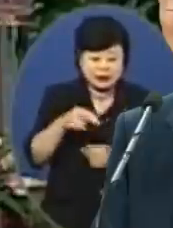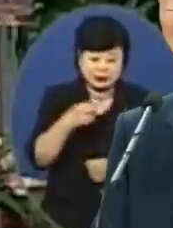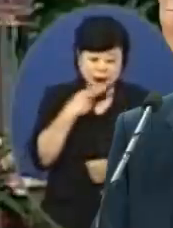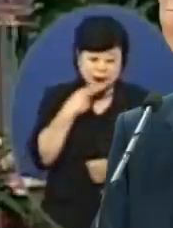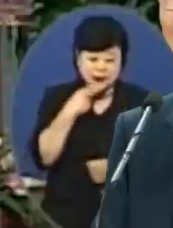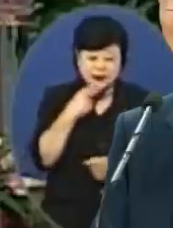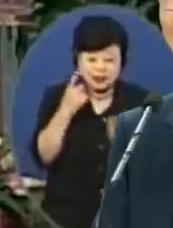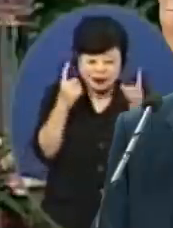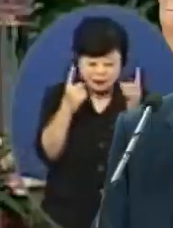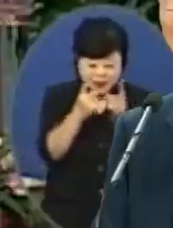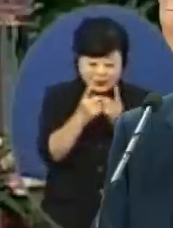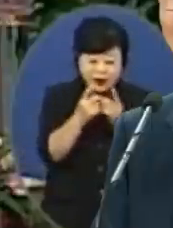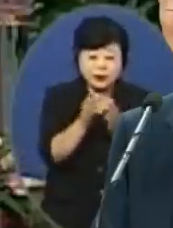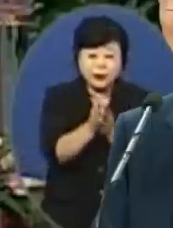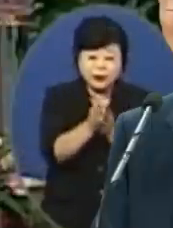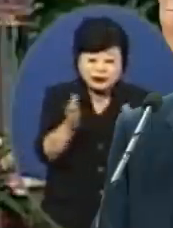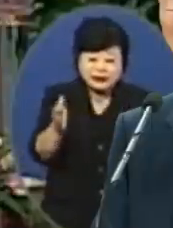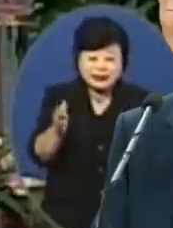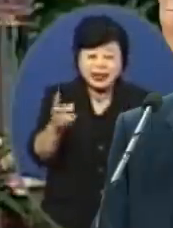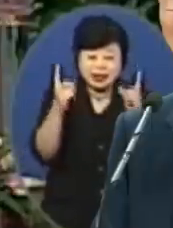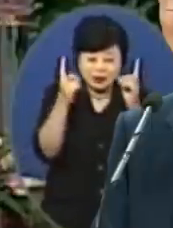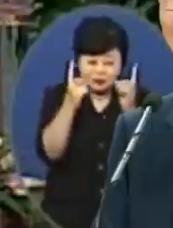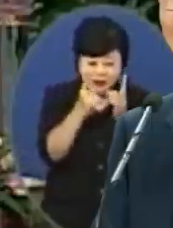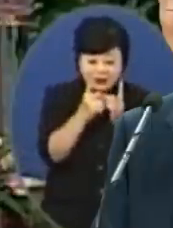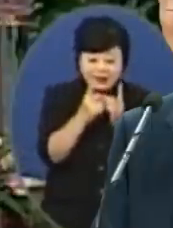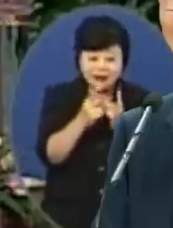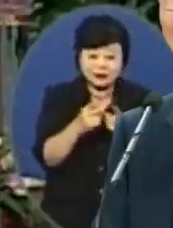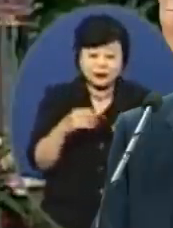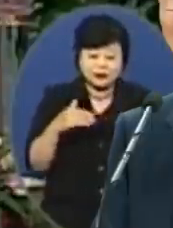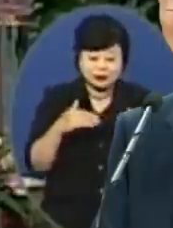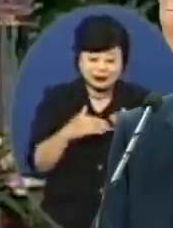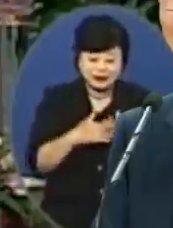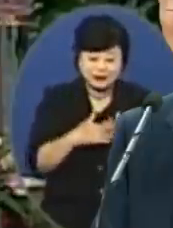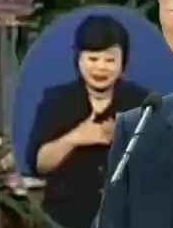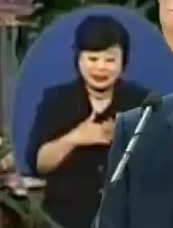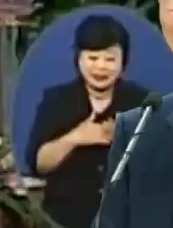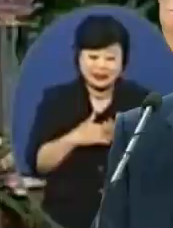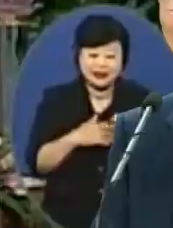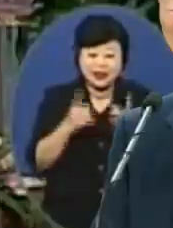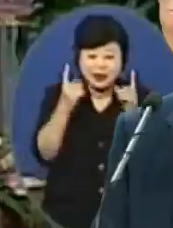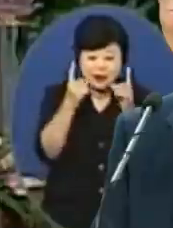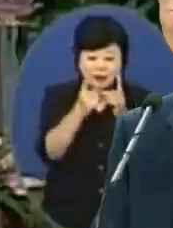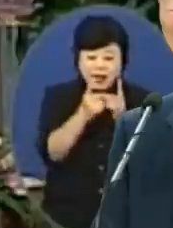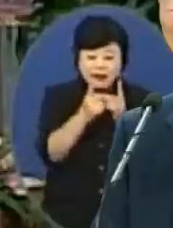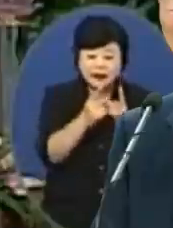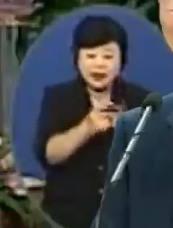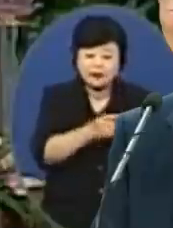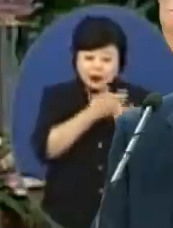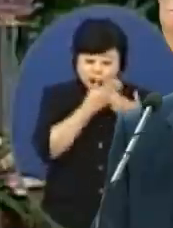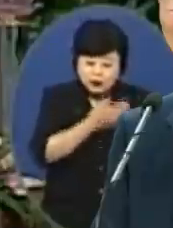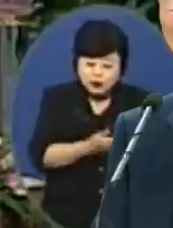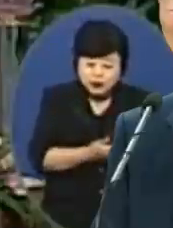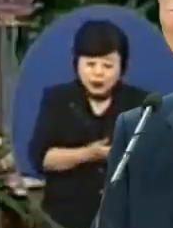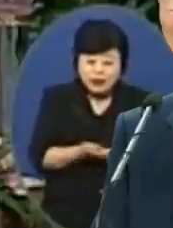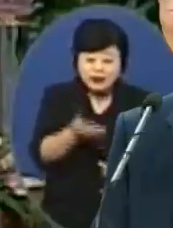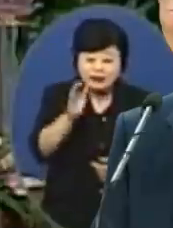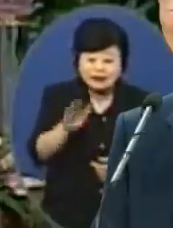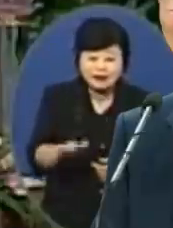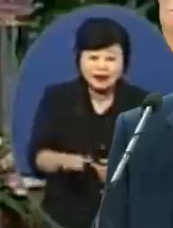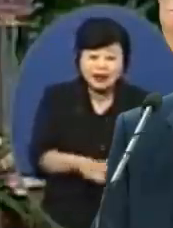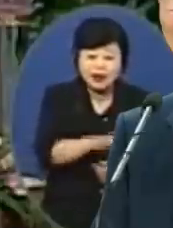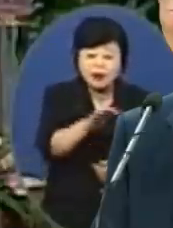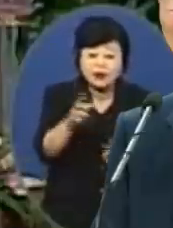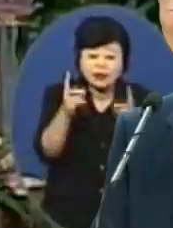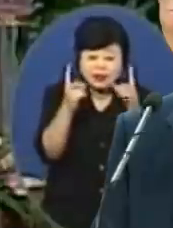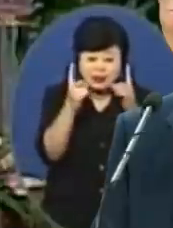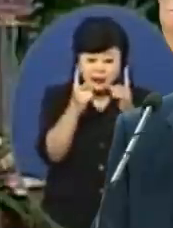만남으로 시작하고 만남으로 끝이 나는 것입니다. 이렇게 만남이 귀중하지만 우리들은